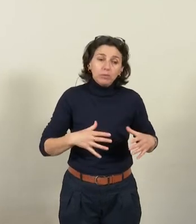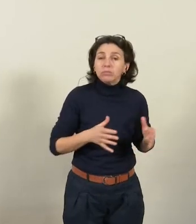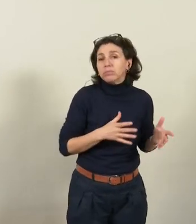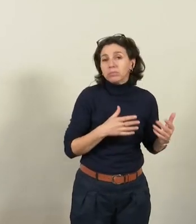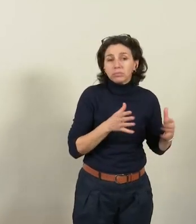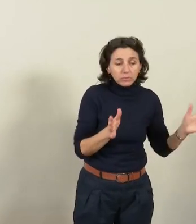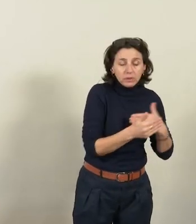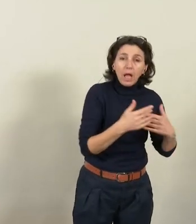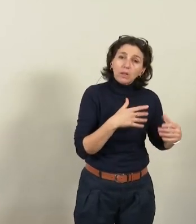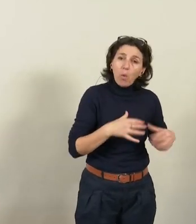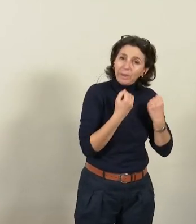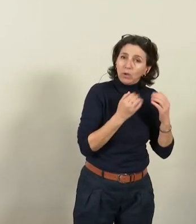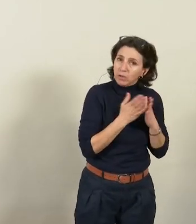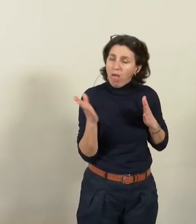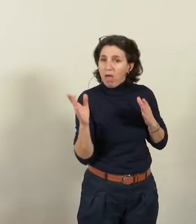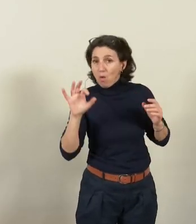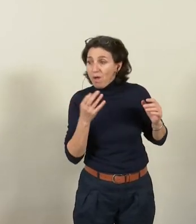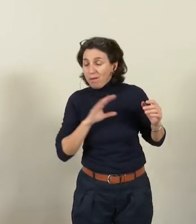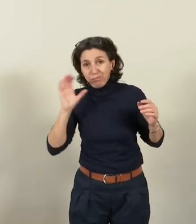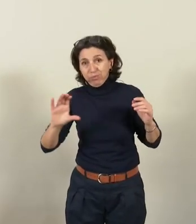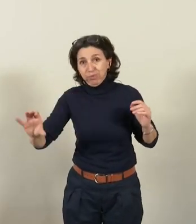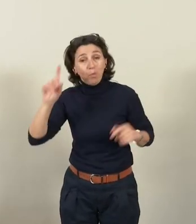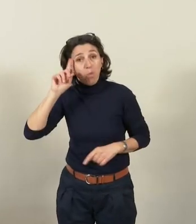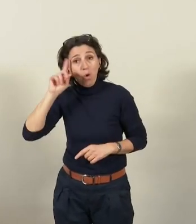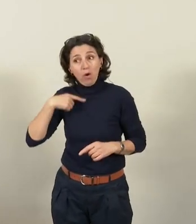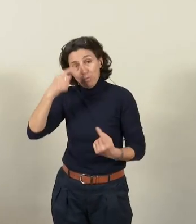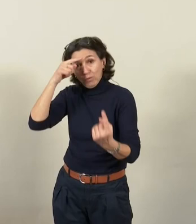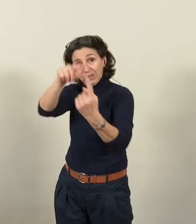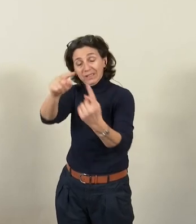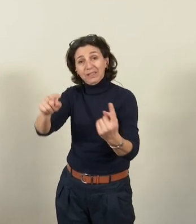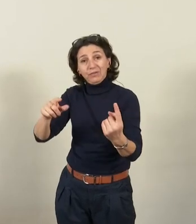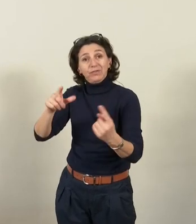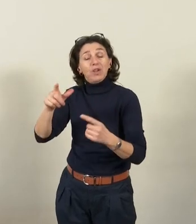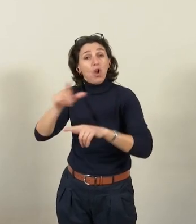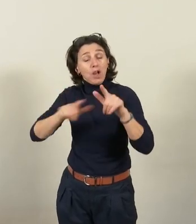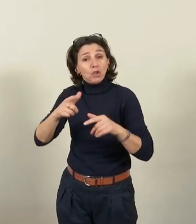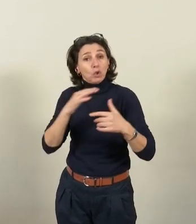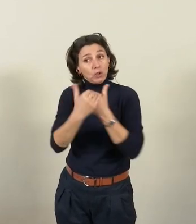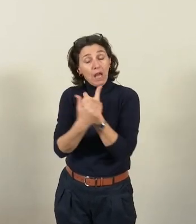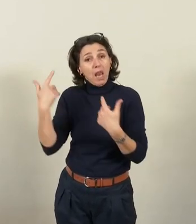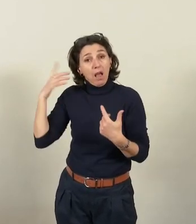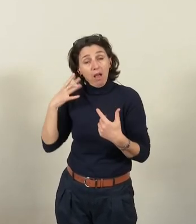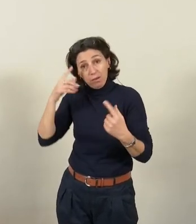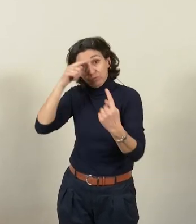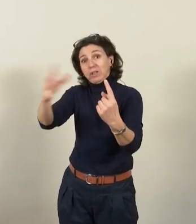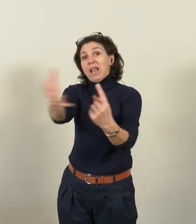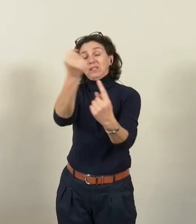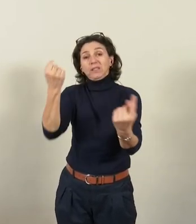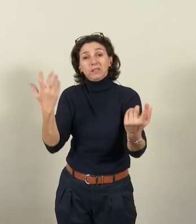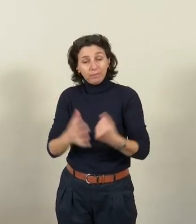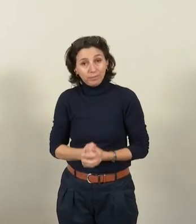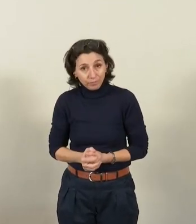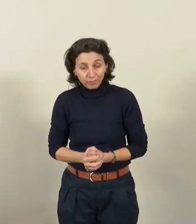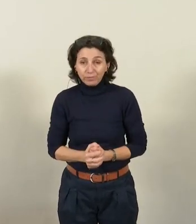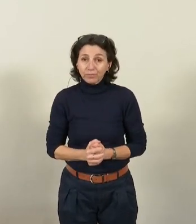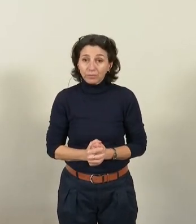matière de logement social et faciliter l'atteintre des objectifs euh de la politique du logement social qui est mené à l'échelle métropolitaine